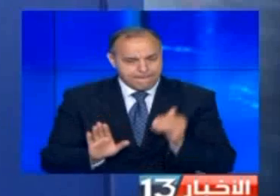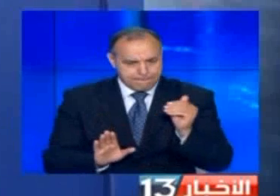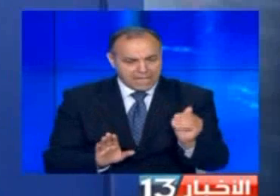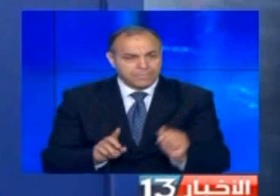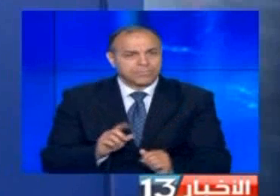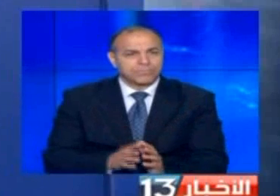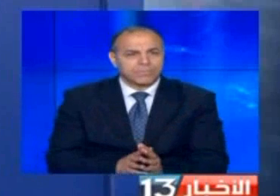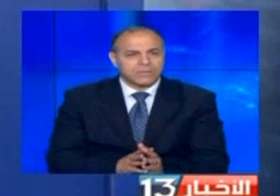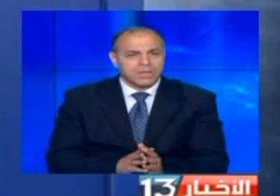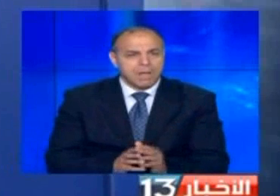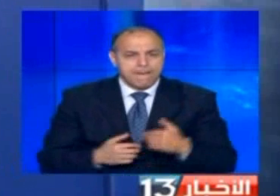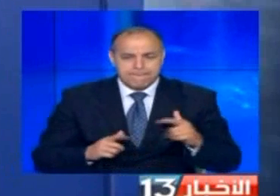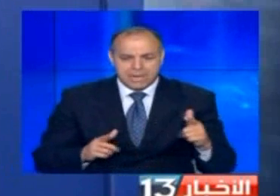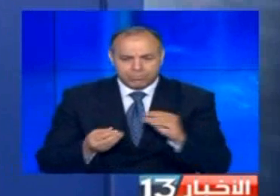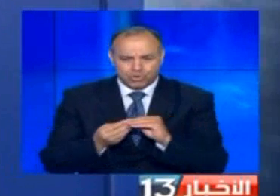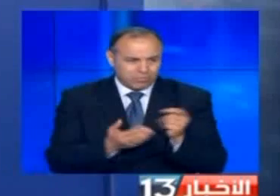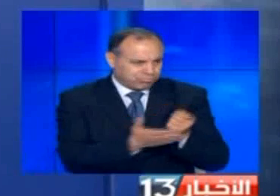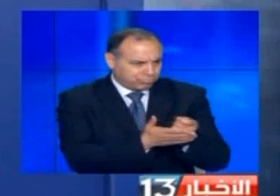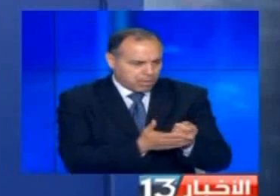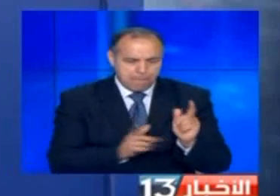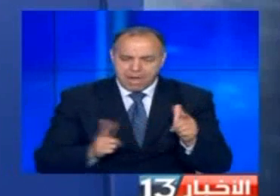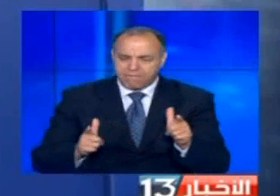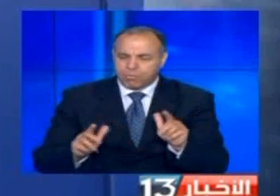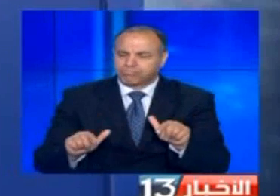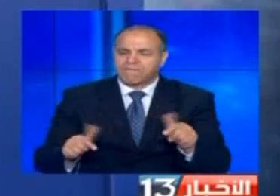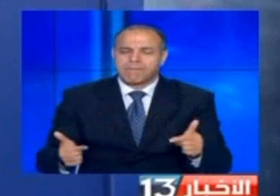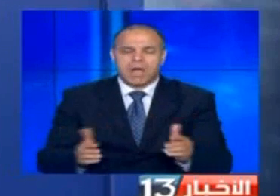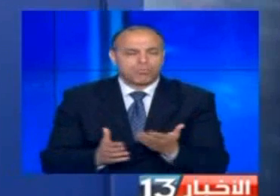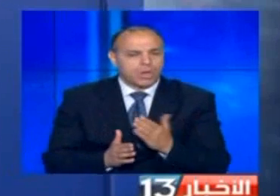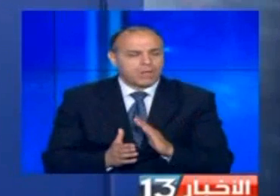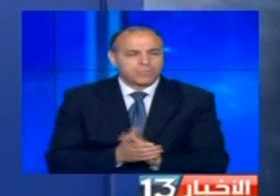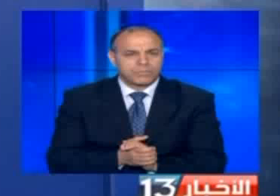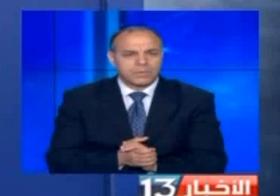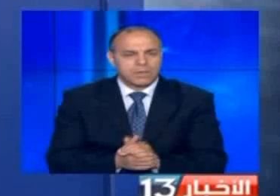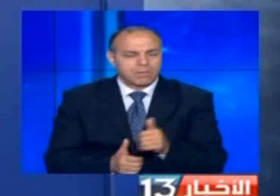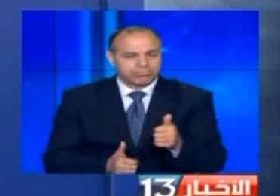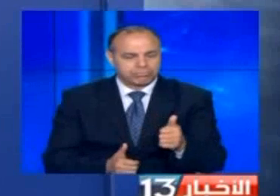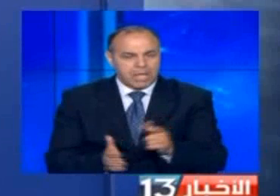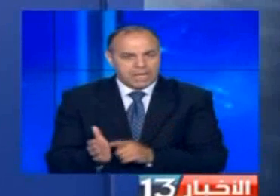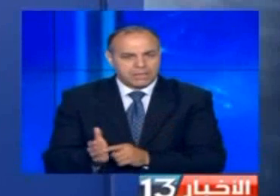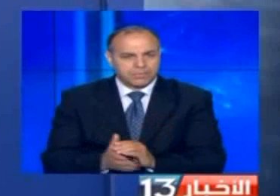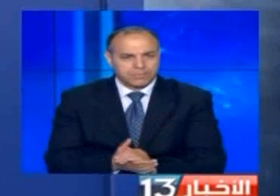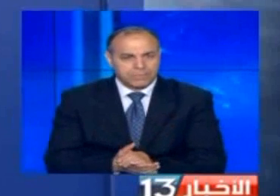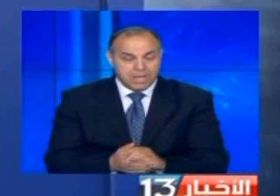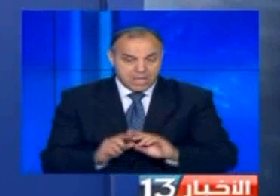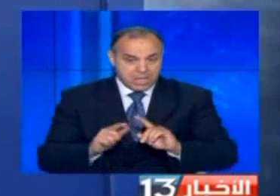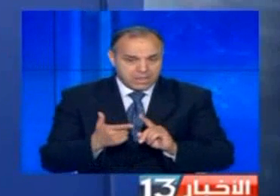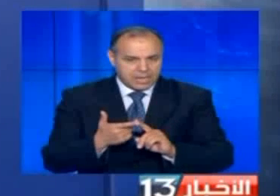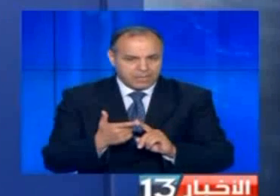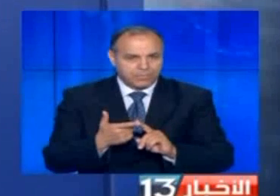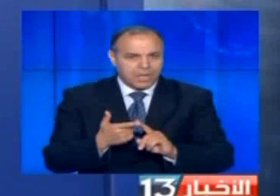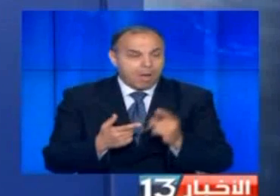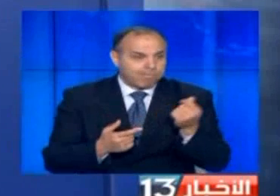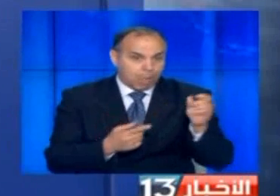معناها ما عندناش مشكل في التزويد حتى منتوج من المنتوجات هذ الحاجه الا نحبك الحجه الثانيه هو ان